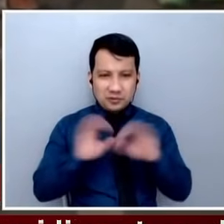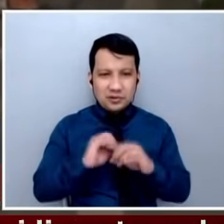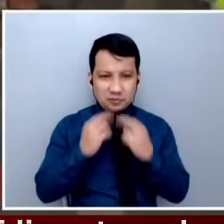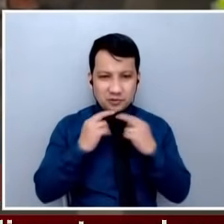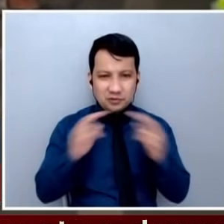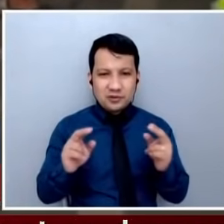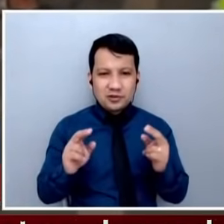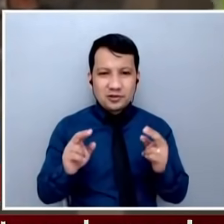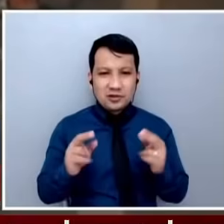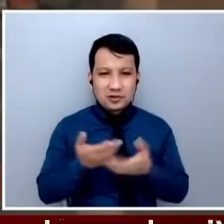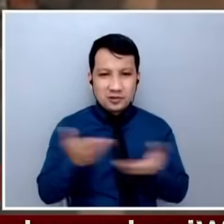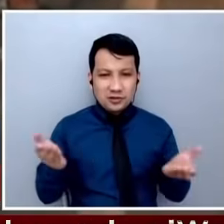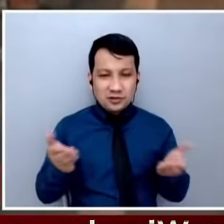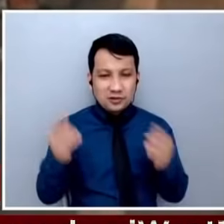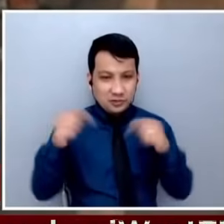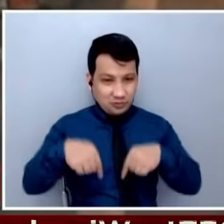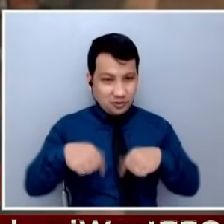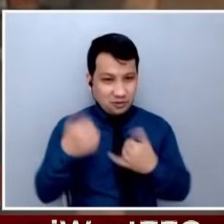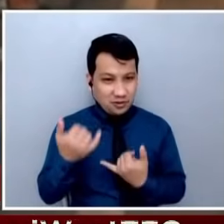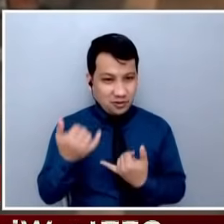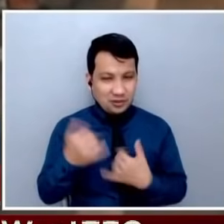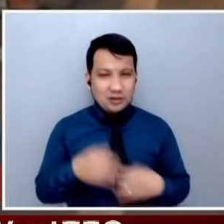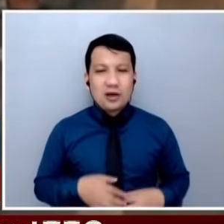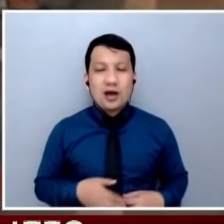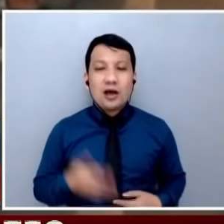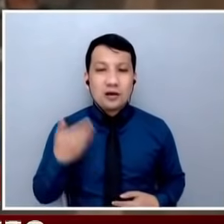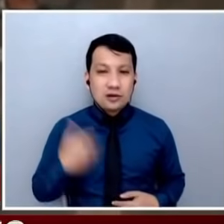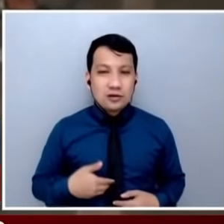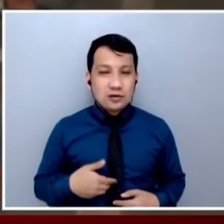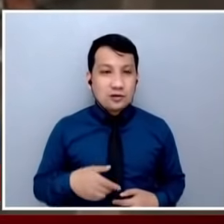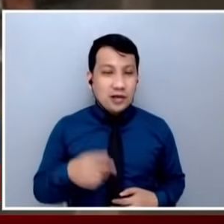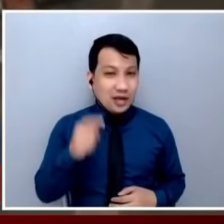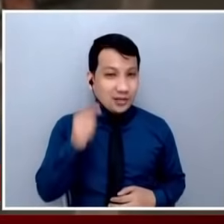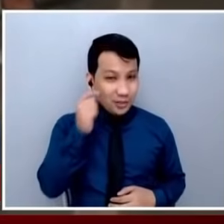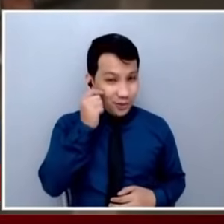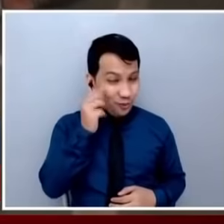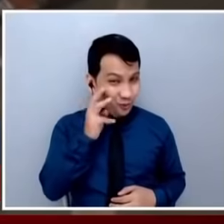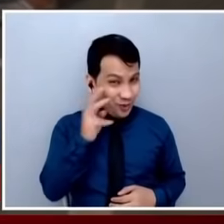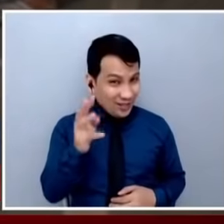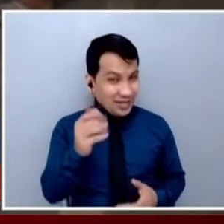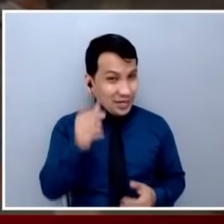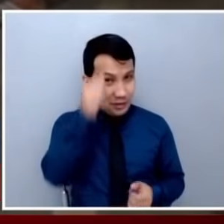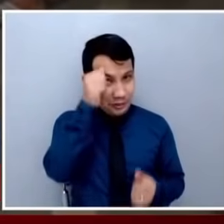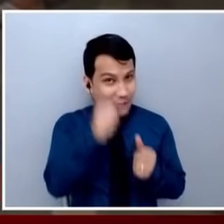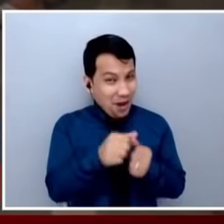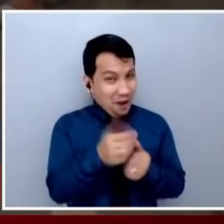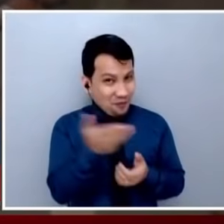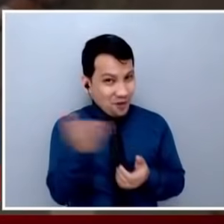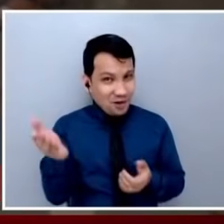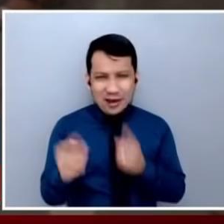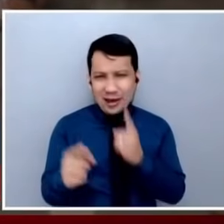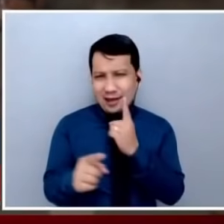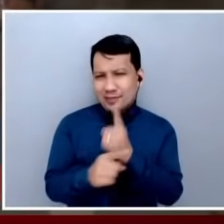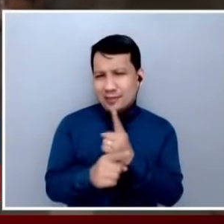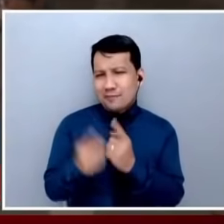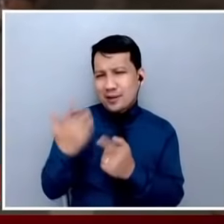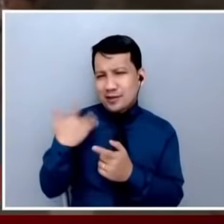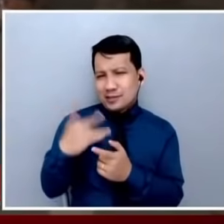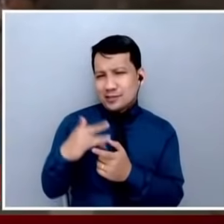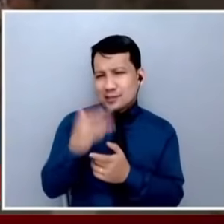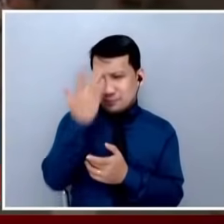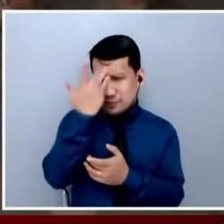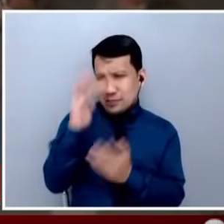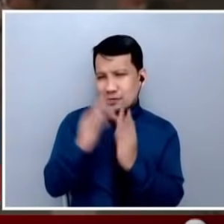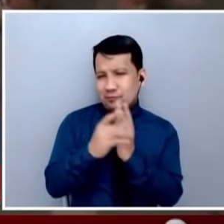Pabuena Mano today! Ako po ang inyong tita Winnie Cordero. Tandaan, sa tamang diskarte, make